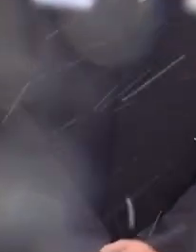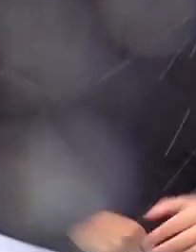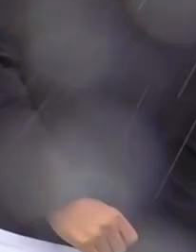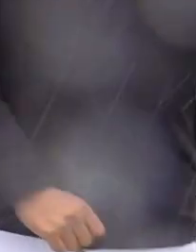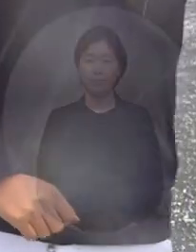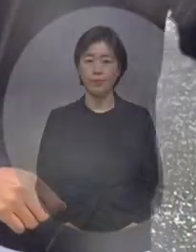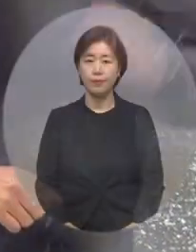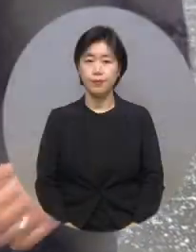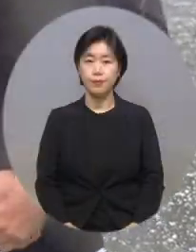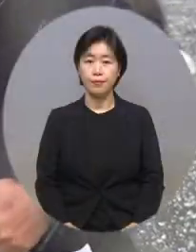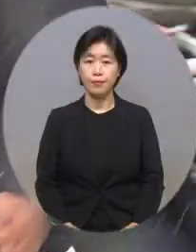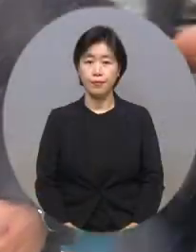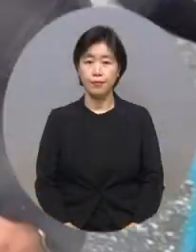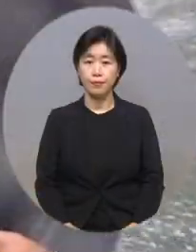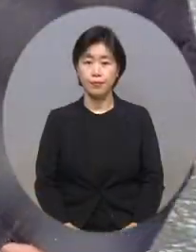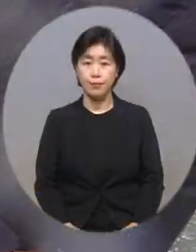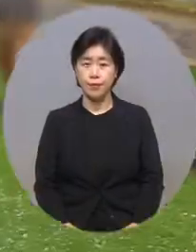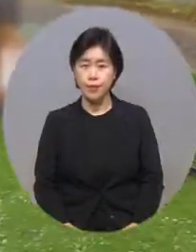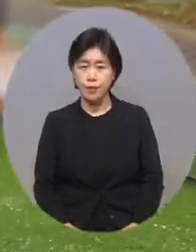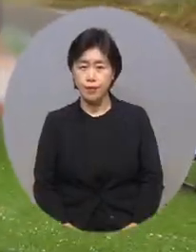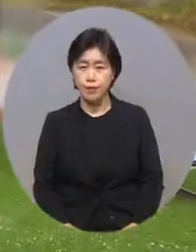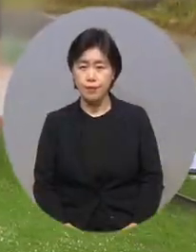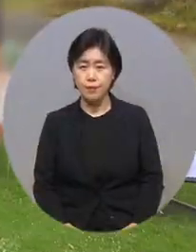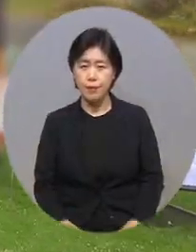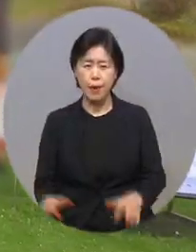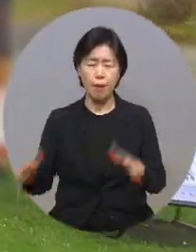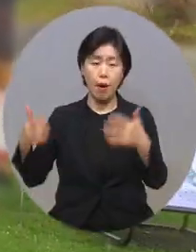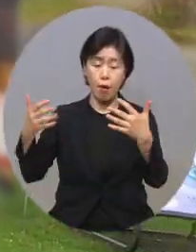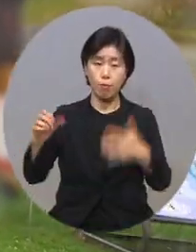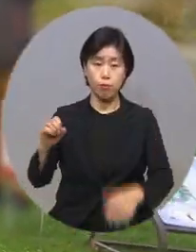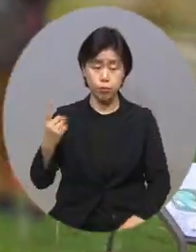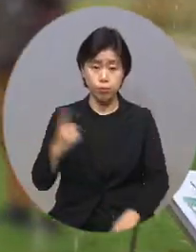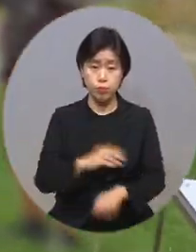야, 뒷바라인 보니까 확실히 비거리도.